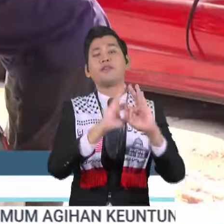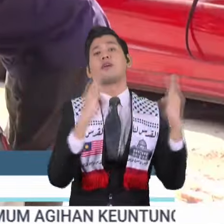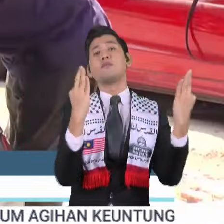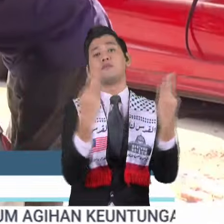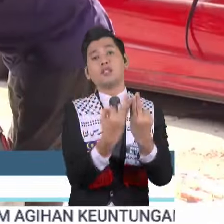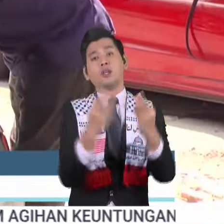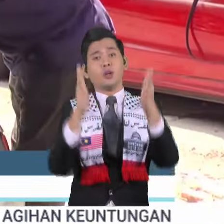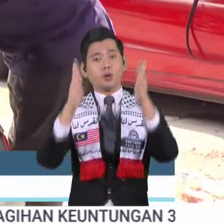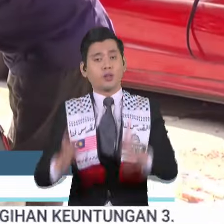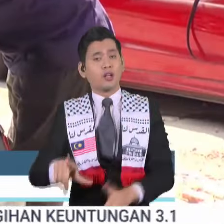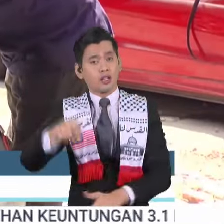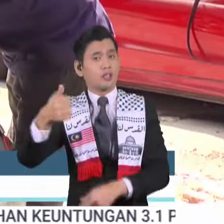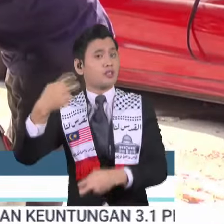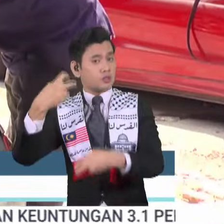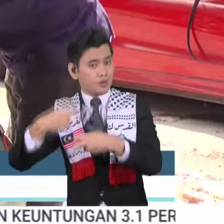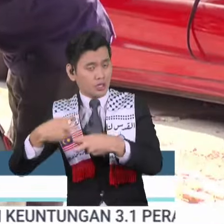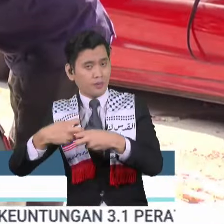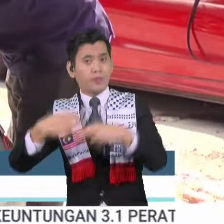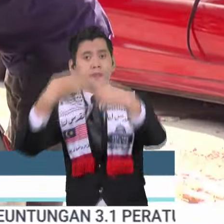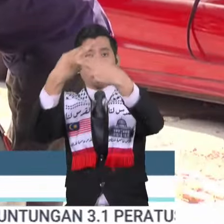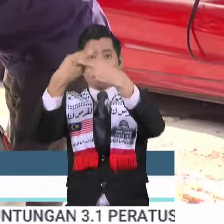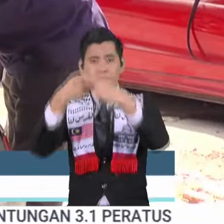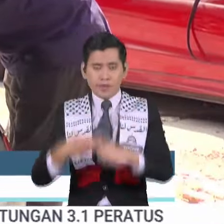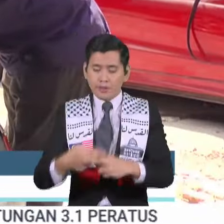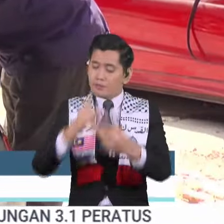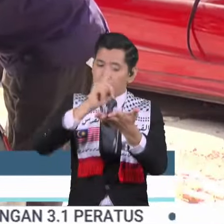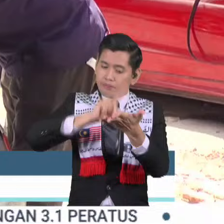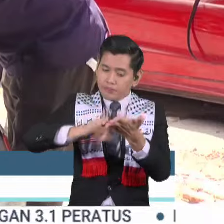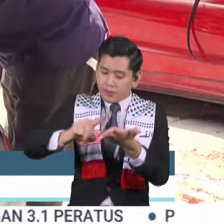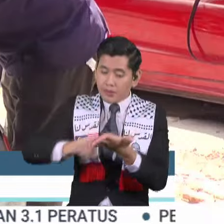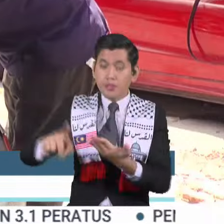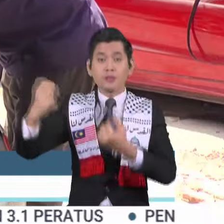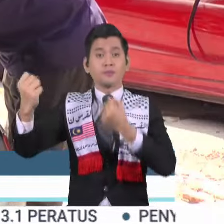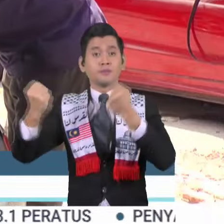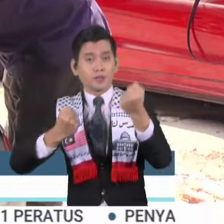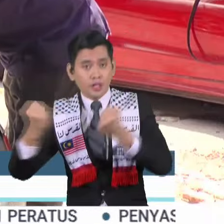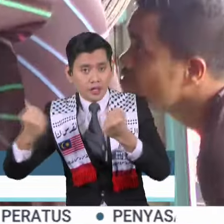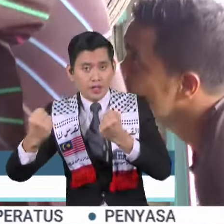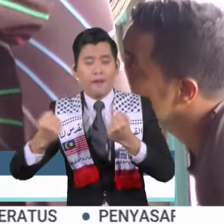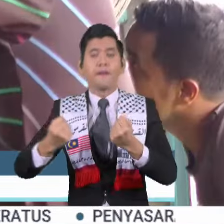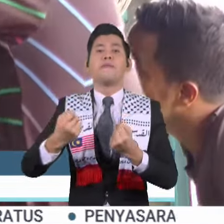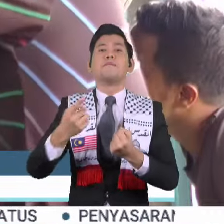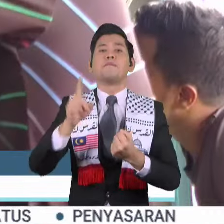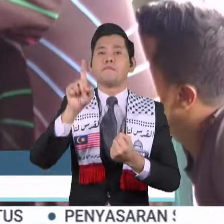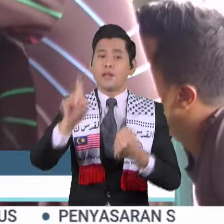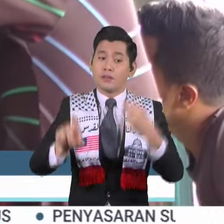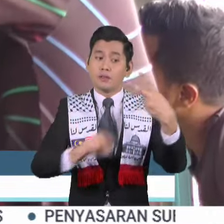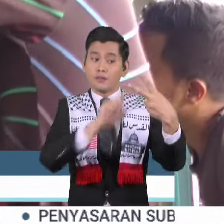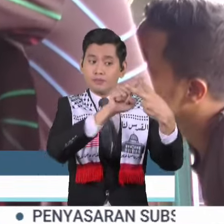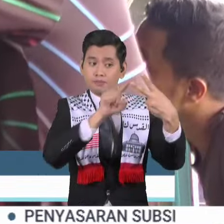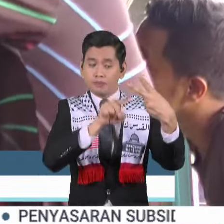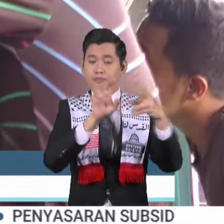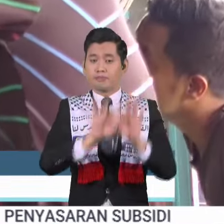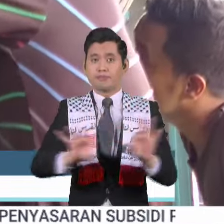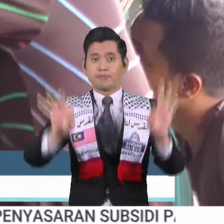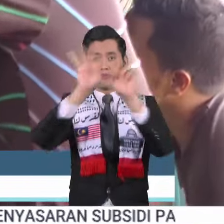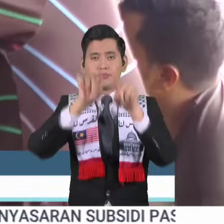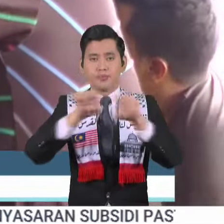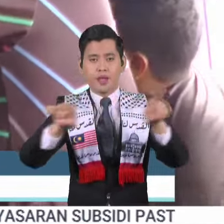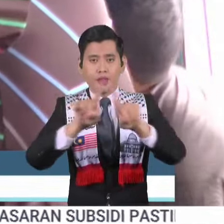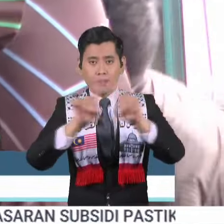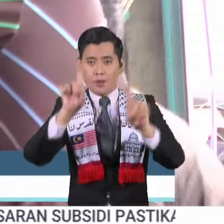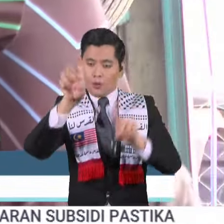kan. Penyelenggaraan dan pemeriksaan kenderaan merupakan dua perkara berbeza tetapi